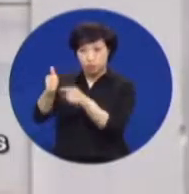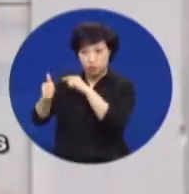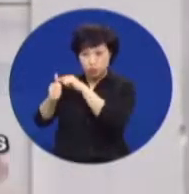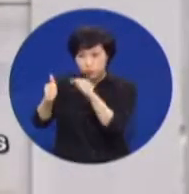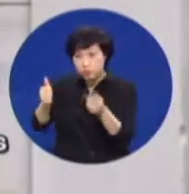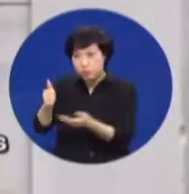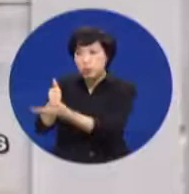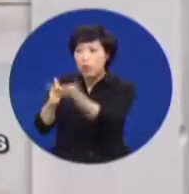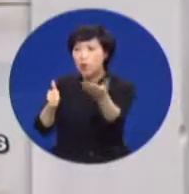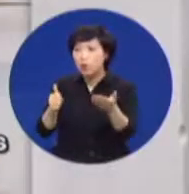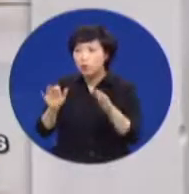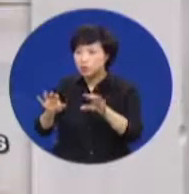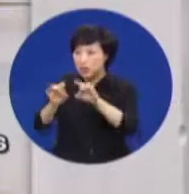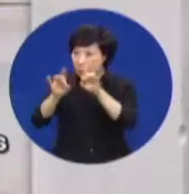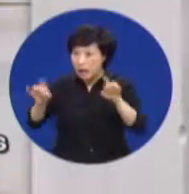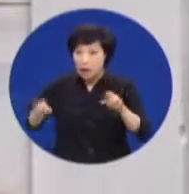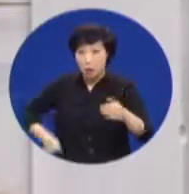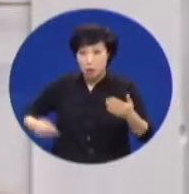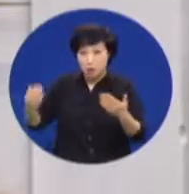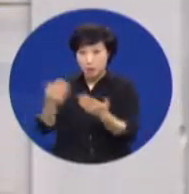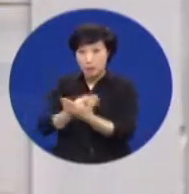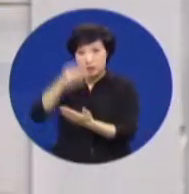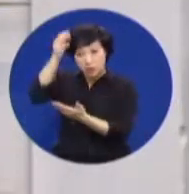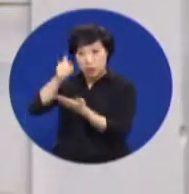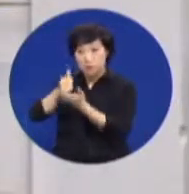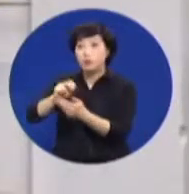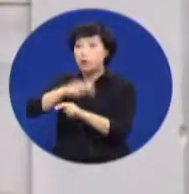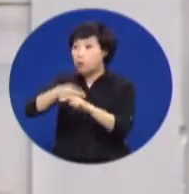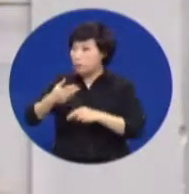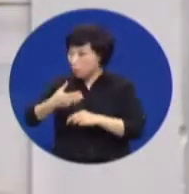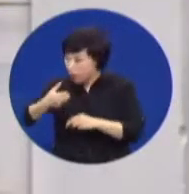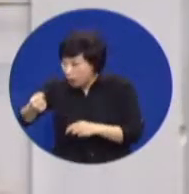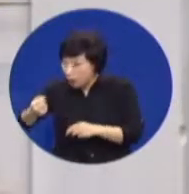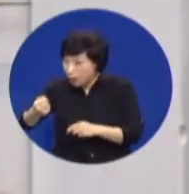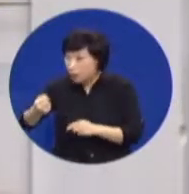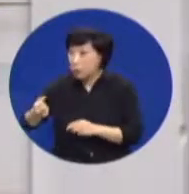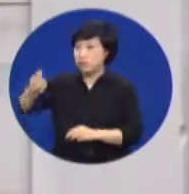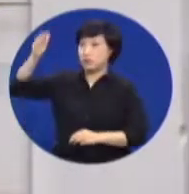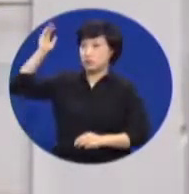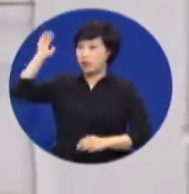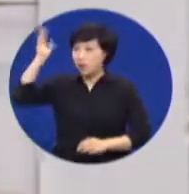죽였도다 각각 회개하고 성령을 선물로 받으라고 할 때